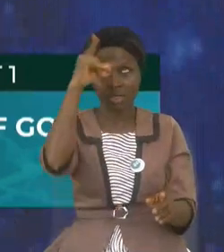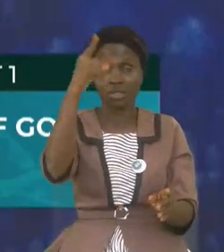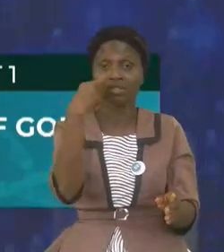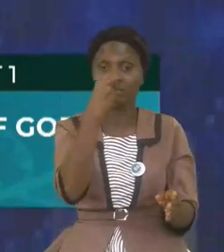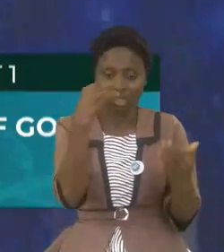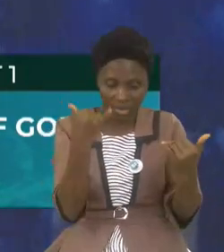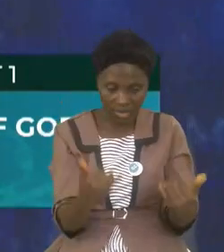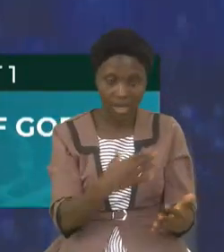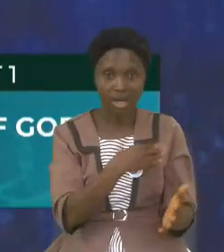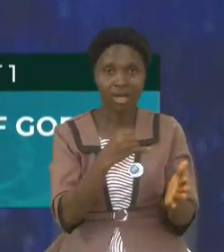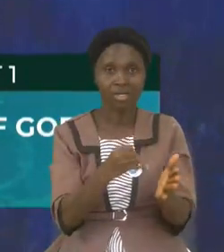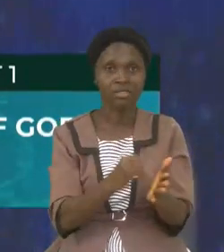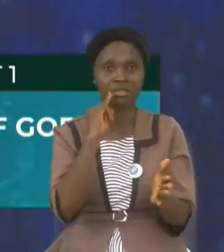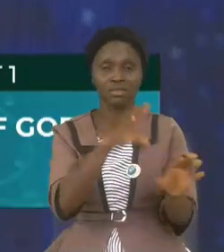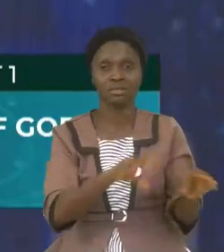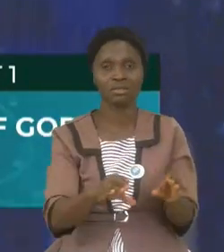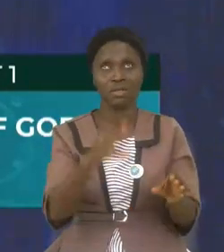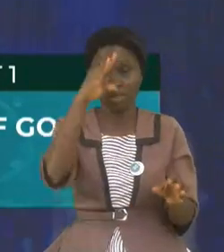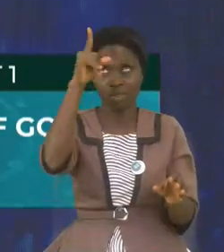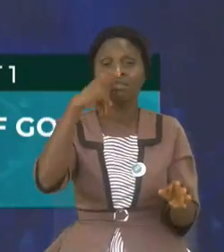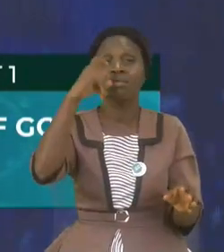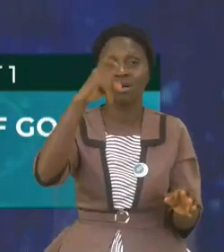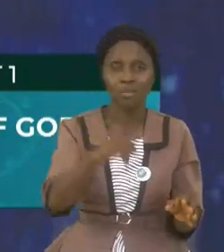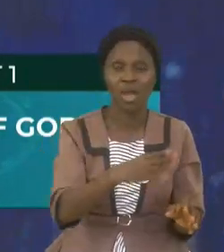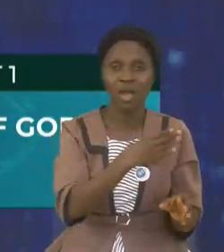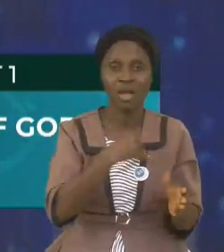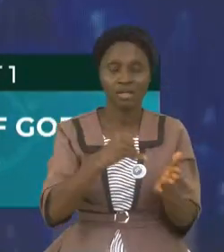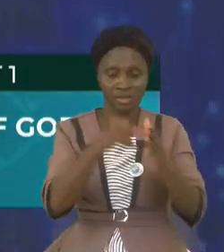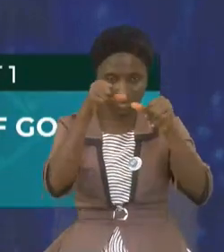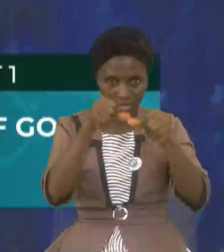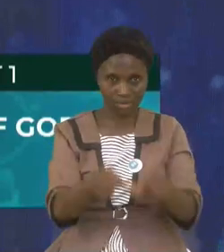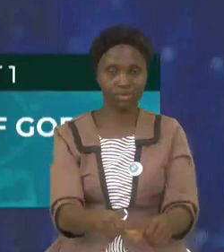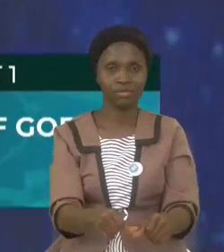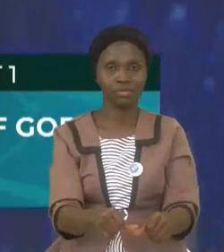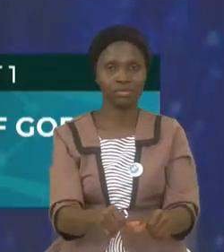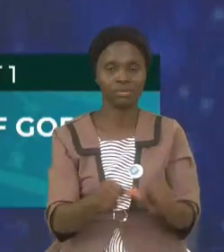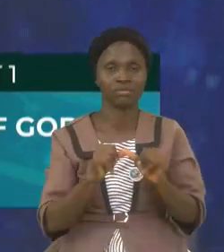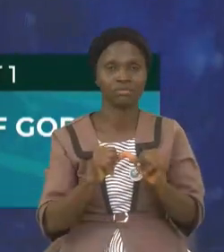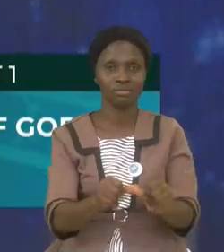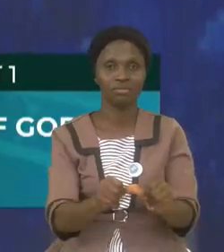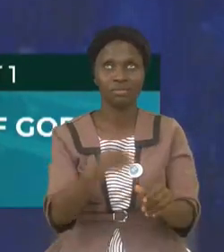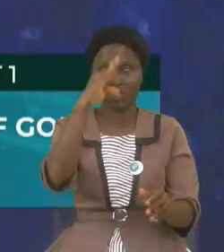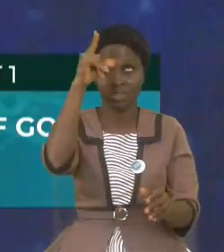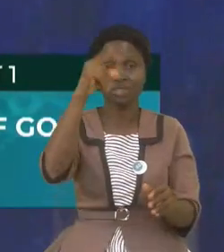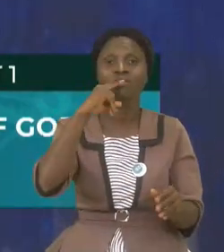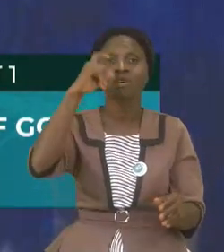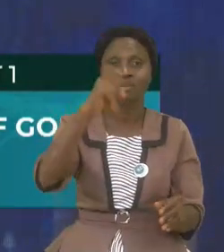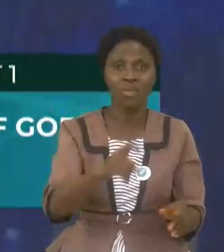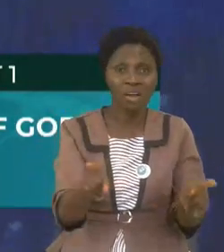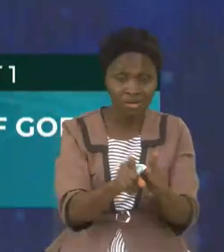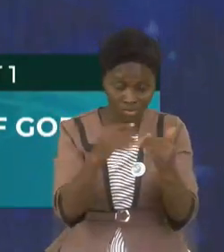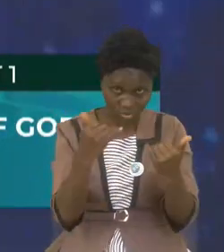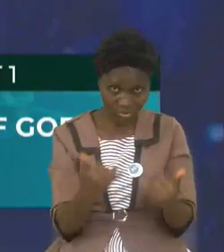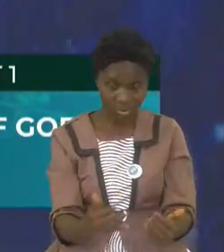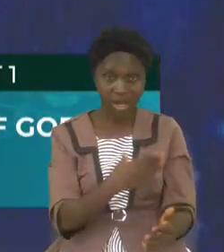fait. Il parle maintenant et c'est fait. Quand il dit et la chose arrive, il ordonne et